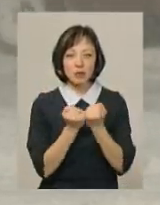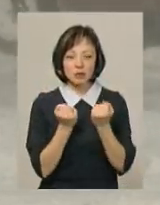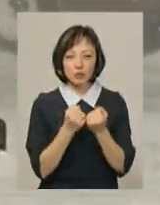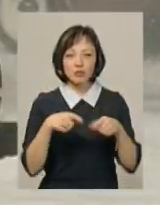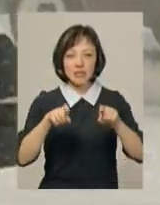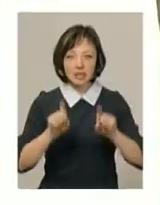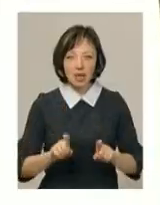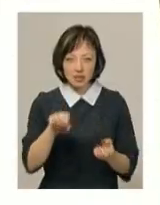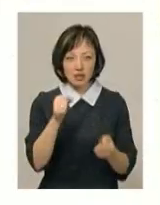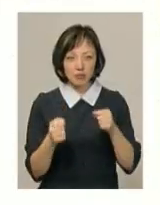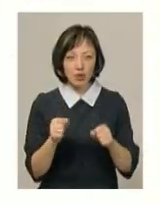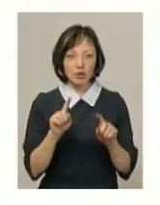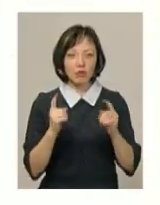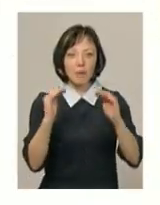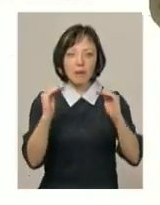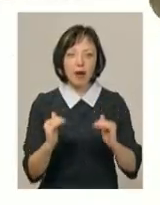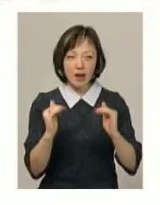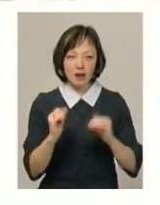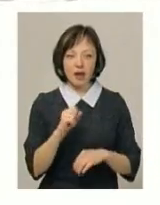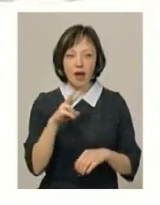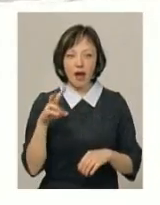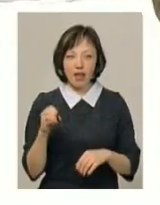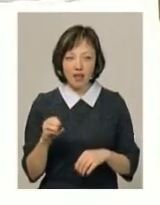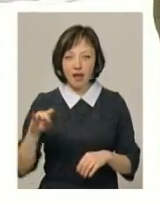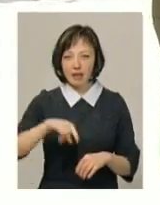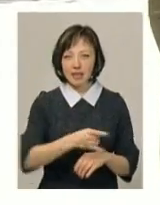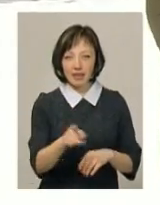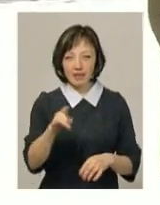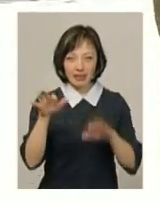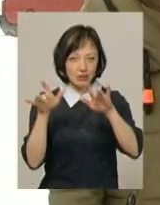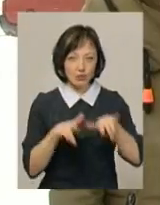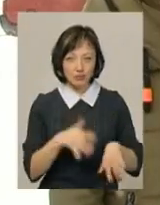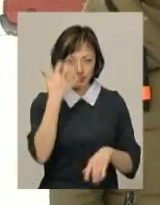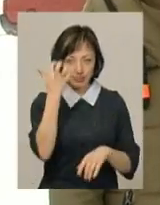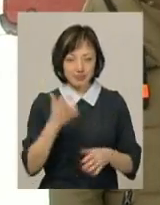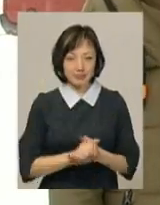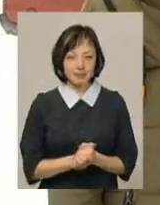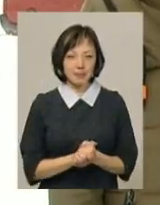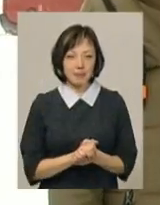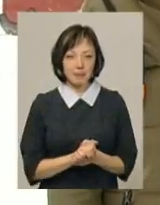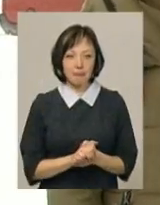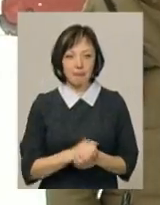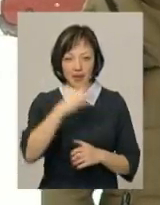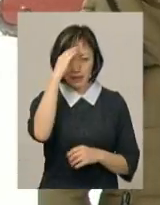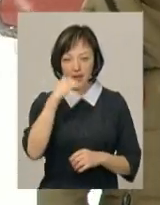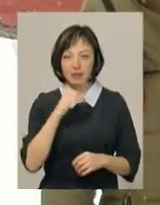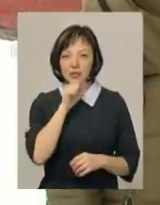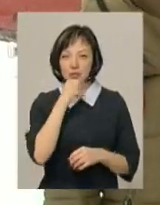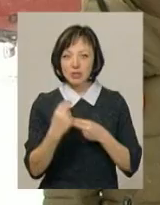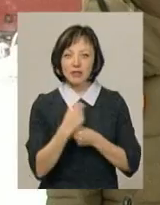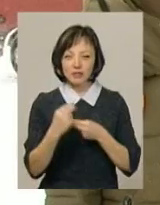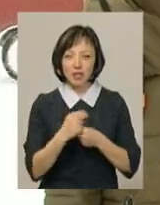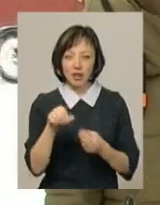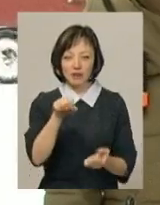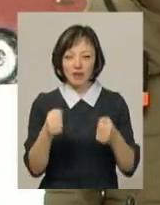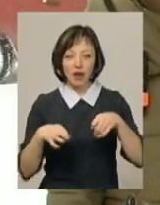Аби сідати за кермо, вони надто малі та кажуть, дрифт на снігу їх захоплює. Нас тато і дідусь навчають керувати автомобілем, і ми так